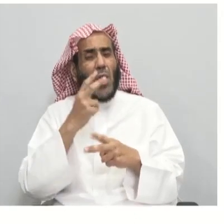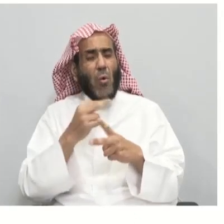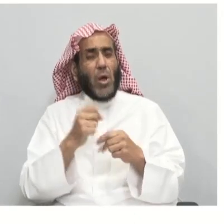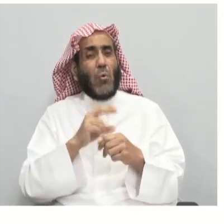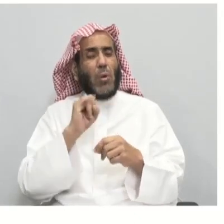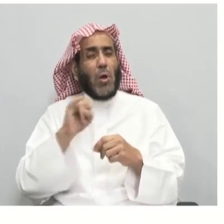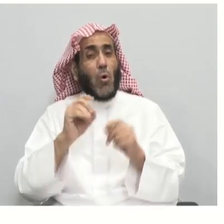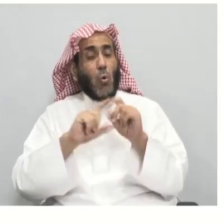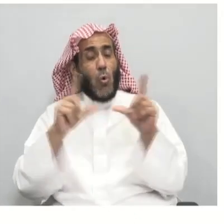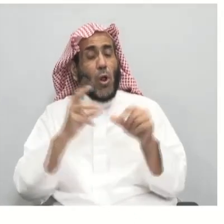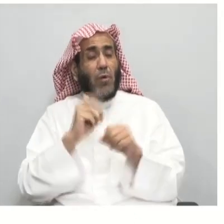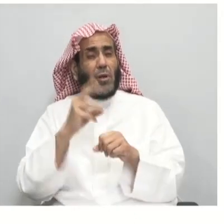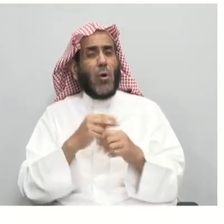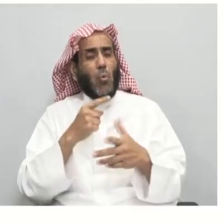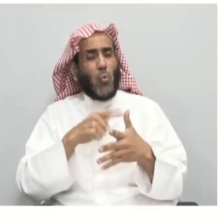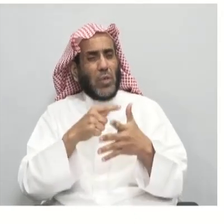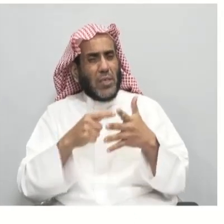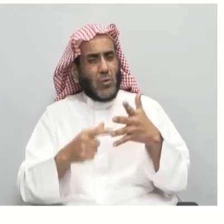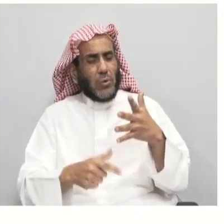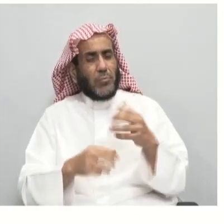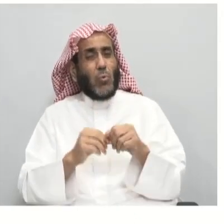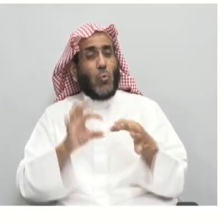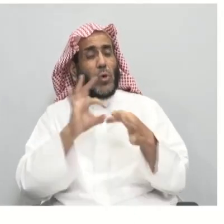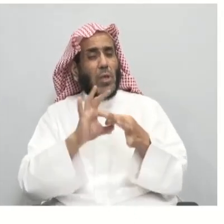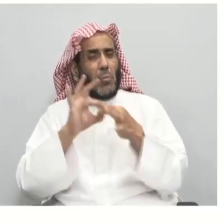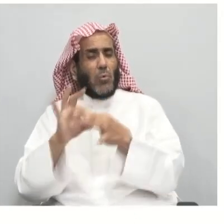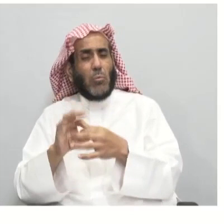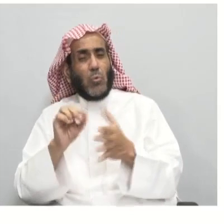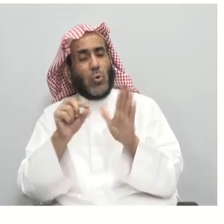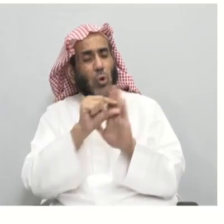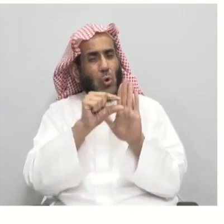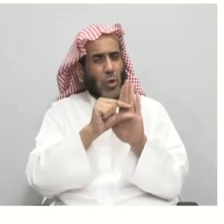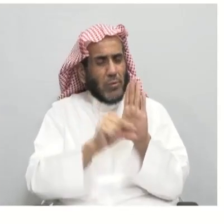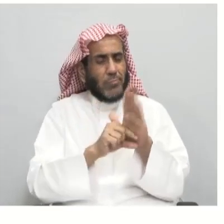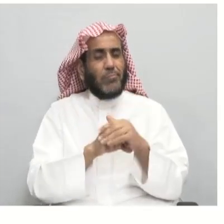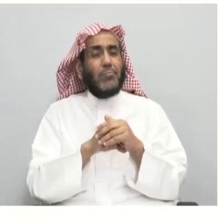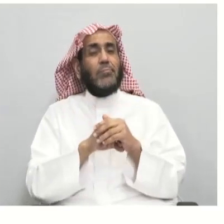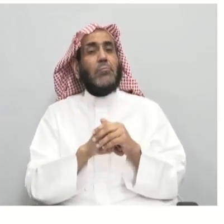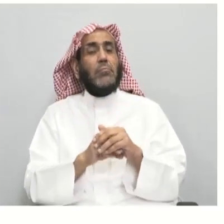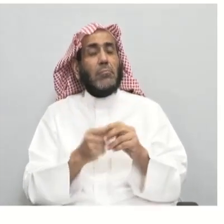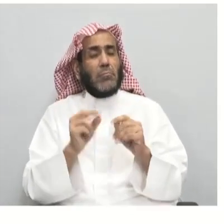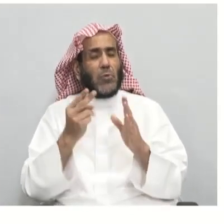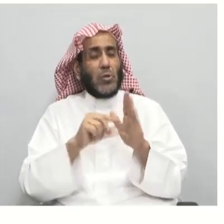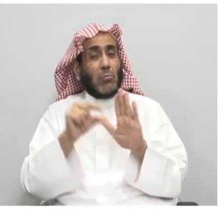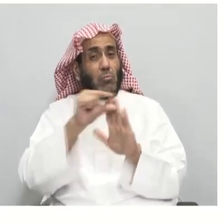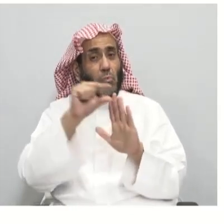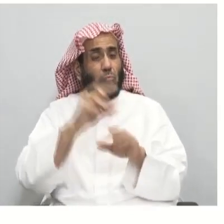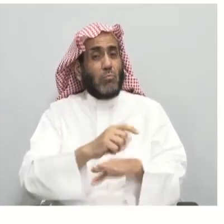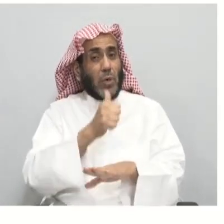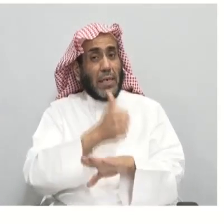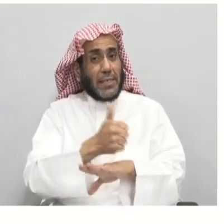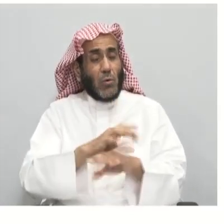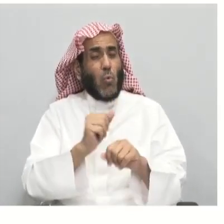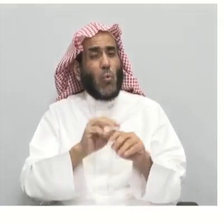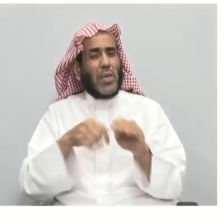وضوح الافكار والتسلسلها وترابطها من نقطه الى اخرى صياغه العناوين الرئيسه